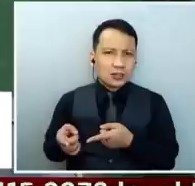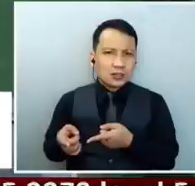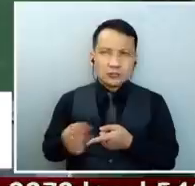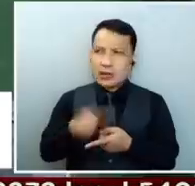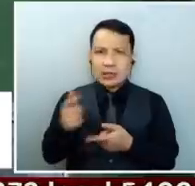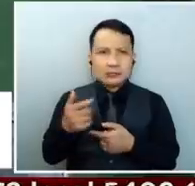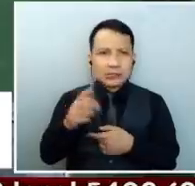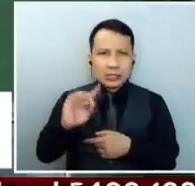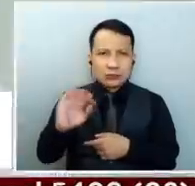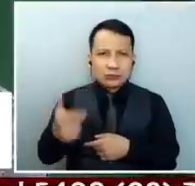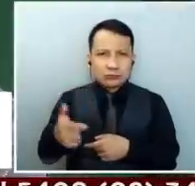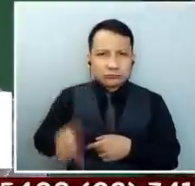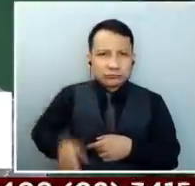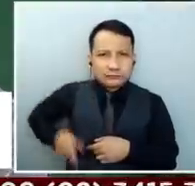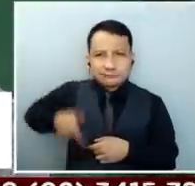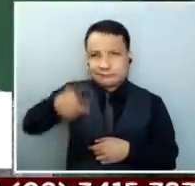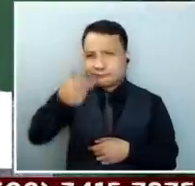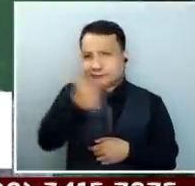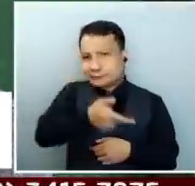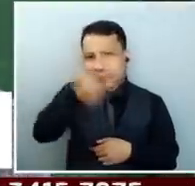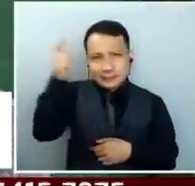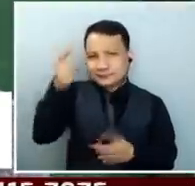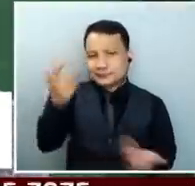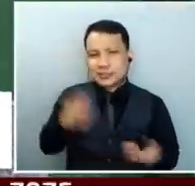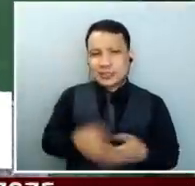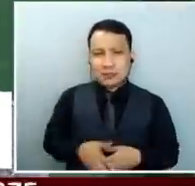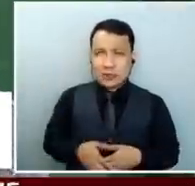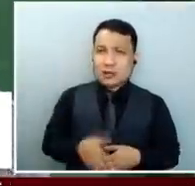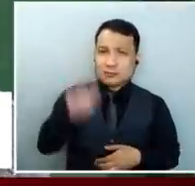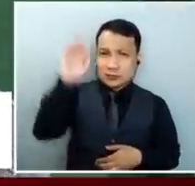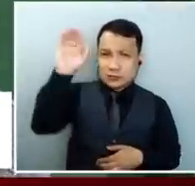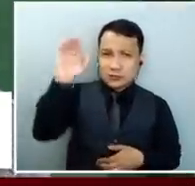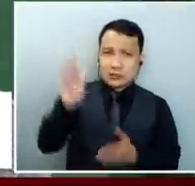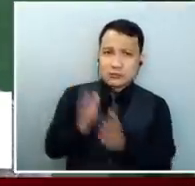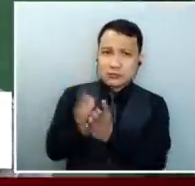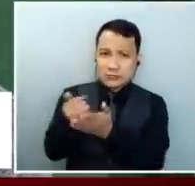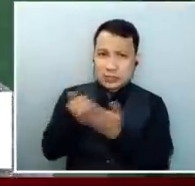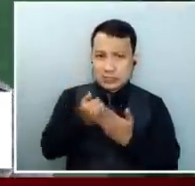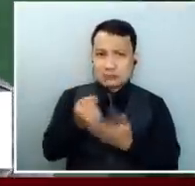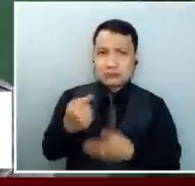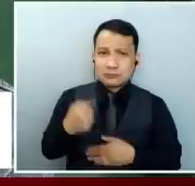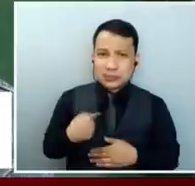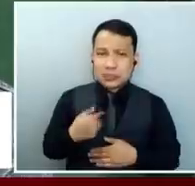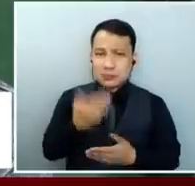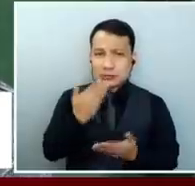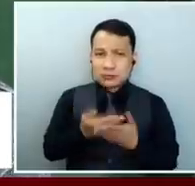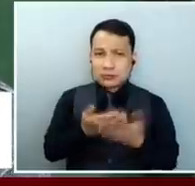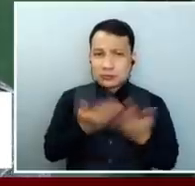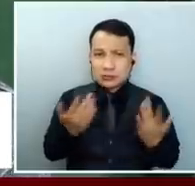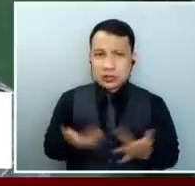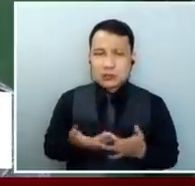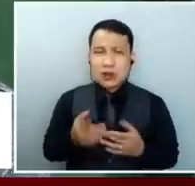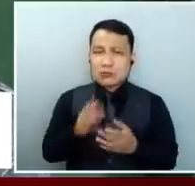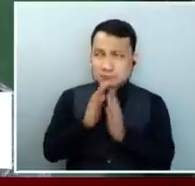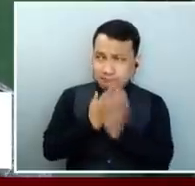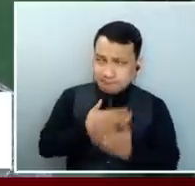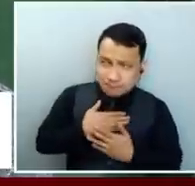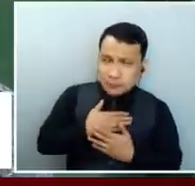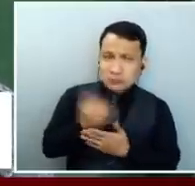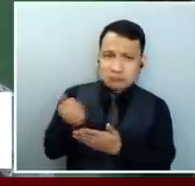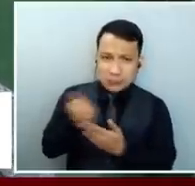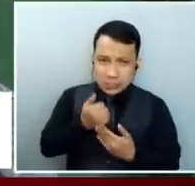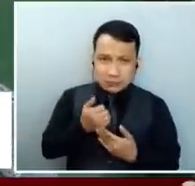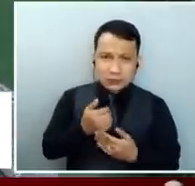na patalikod. Hingihing po ako ng tulong sa mga mabuting puso. Sana matulungan niyo po ang asawa ko. Hindi ko